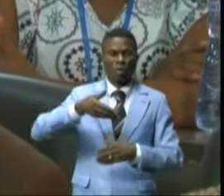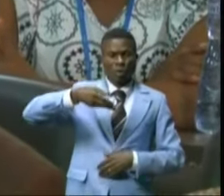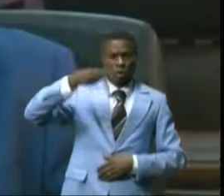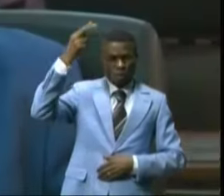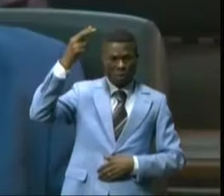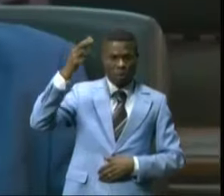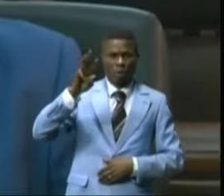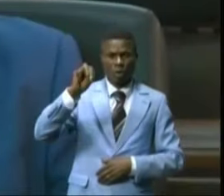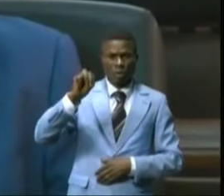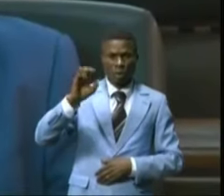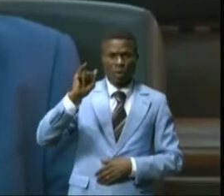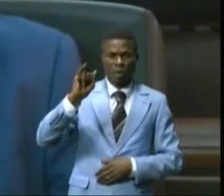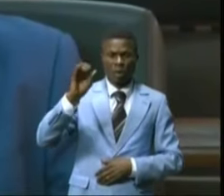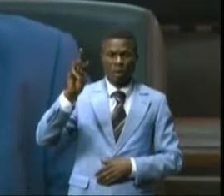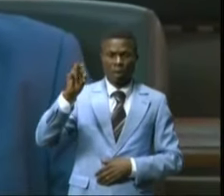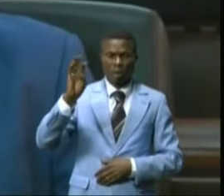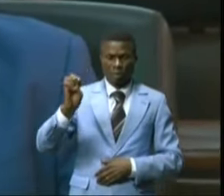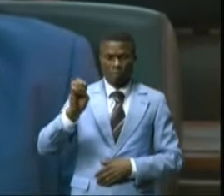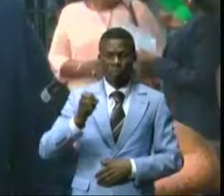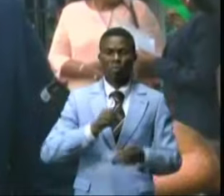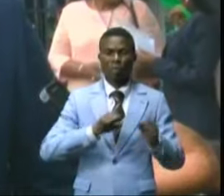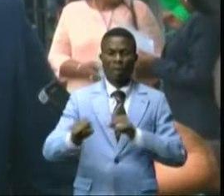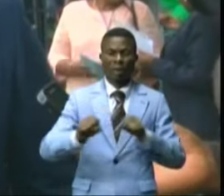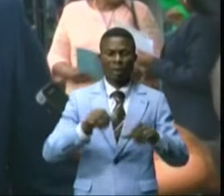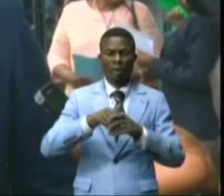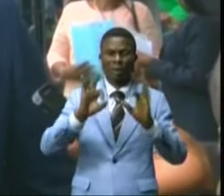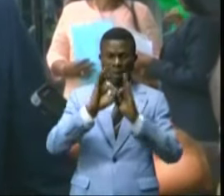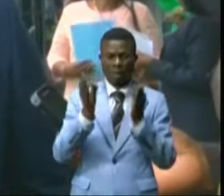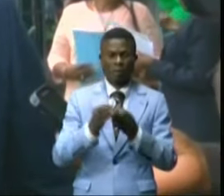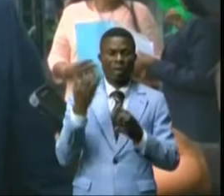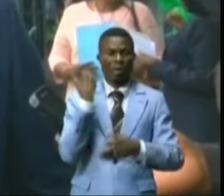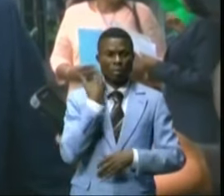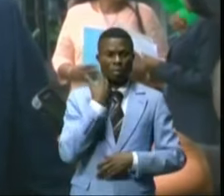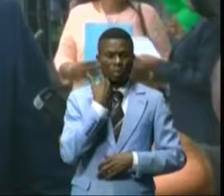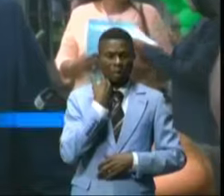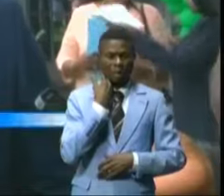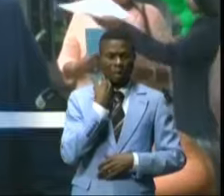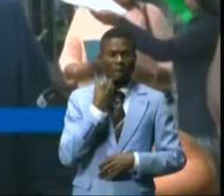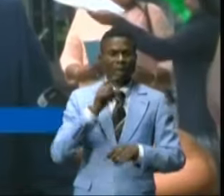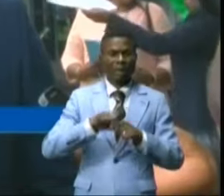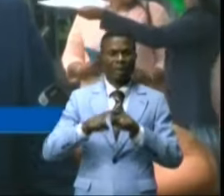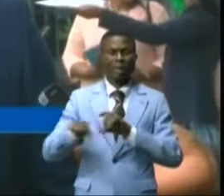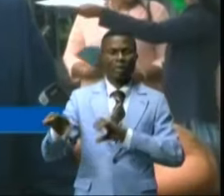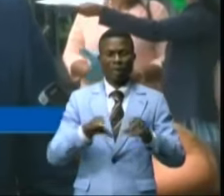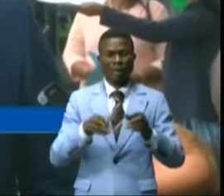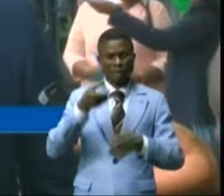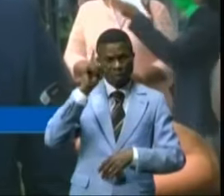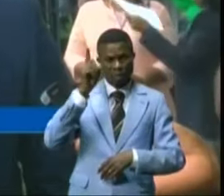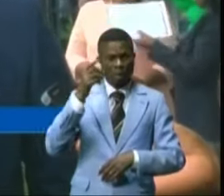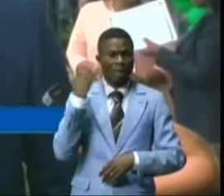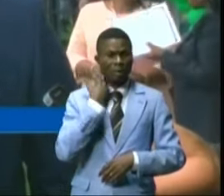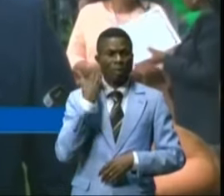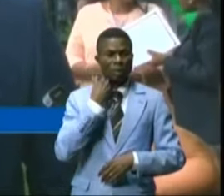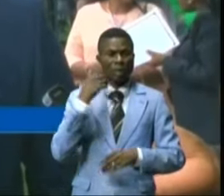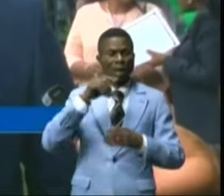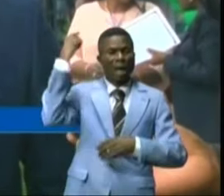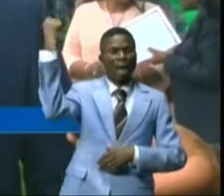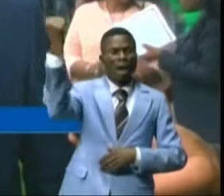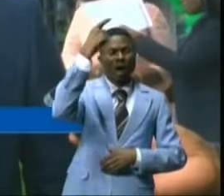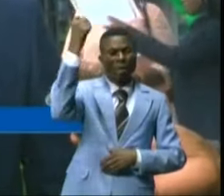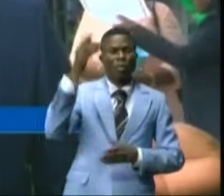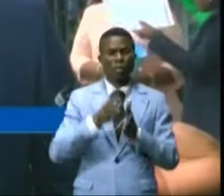Aimé Lumaka. Nous avons diagnostiqué dans la famille une maladie mitochondriale primaire. C'est une maladie qui, dans le monde